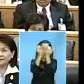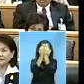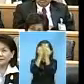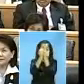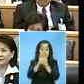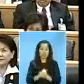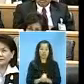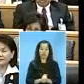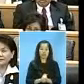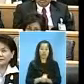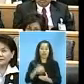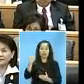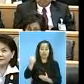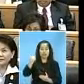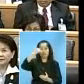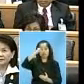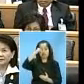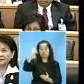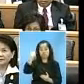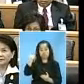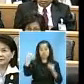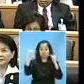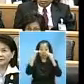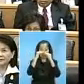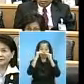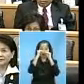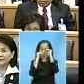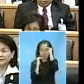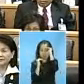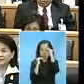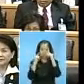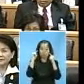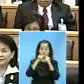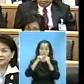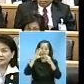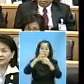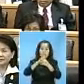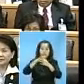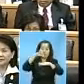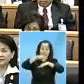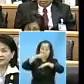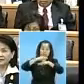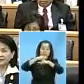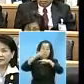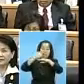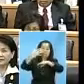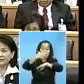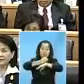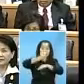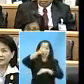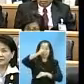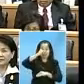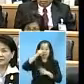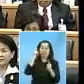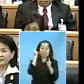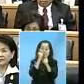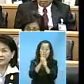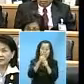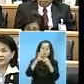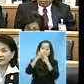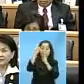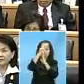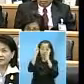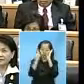จจะเกิดการริดรอนสิทธิ์ของบุคคลที่ดำรงตำแหน่งทางการเมืองซึ่งดำรงตามกฎหมายรัฐ